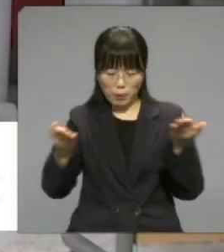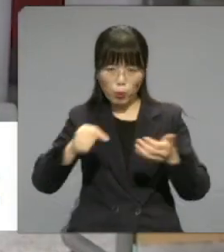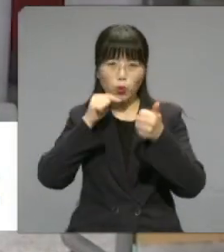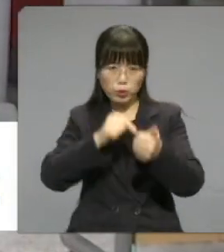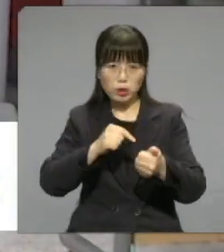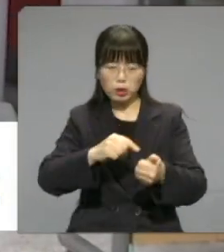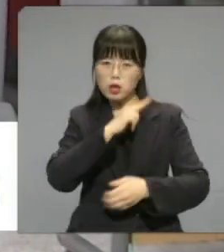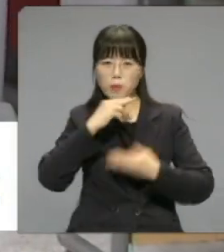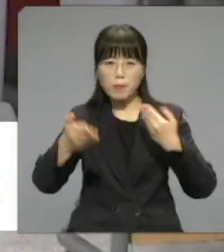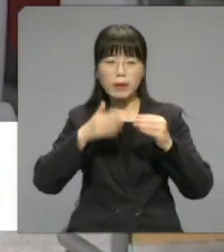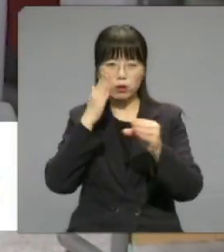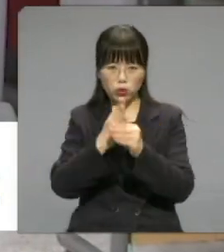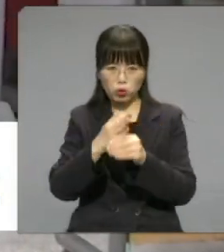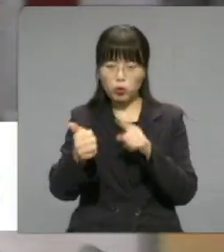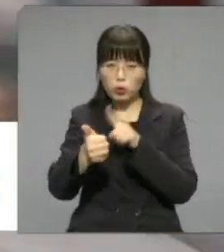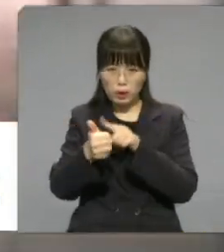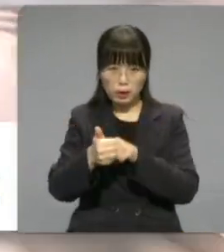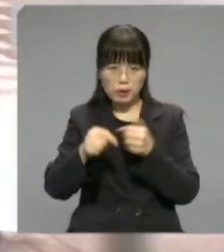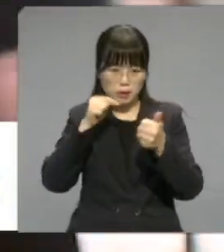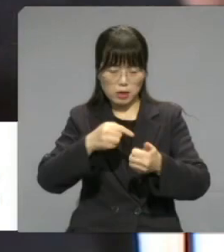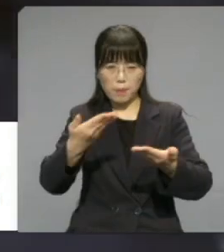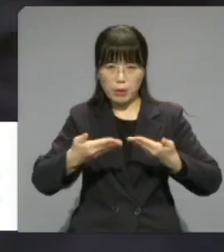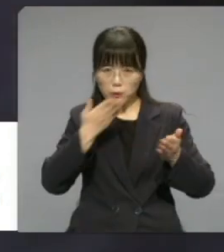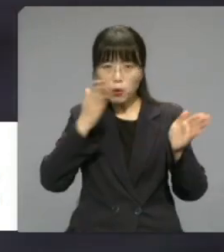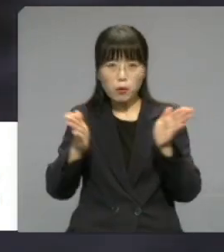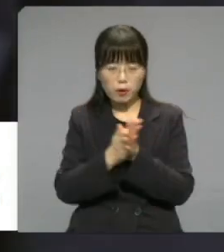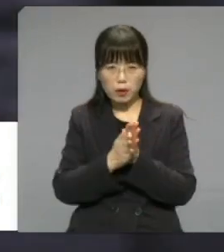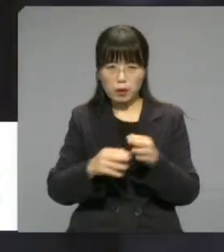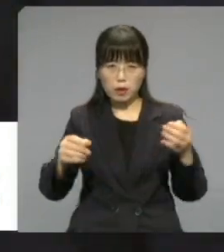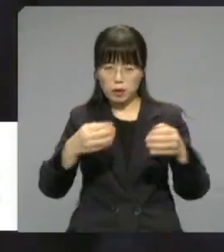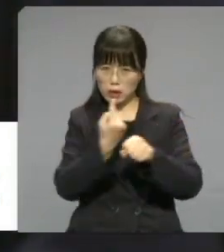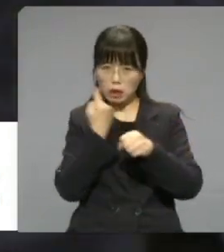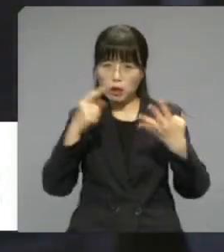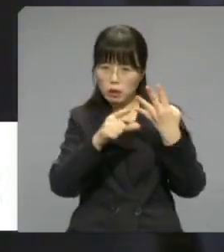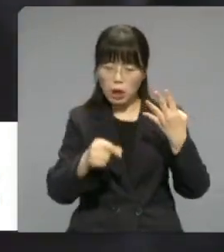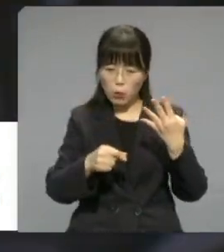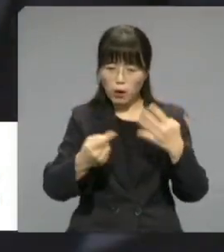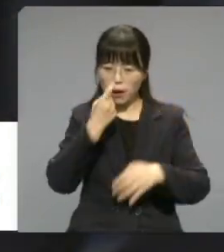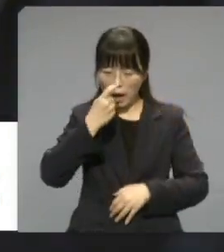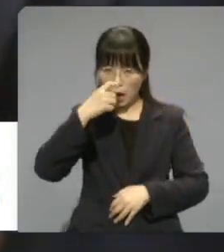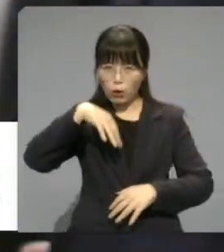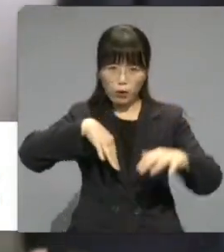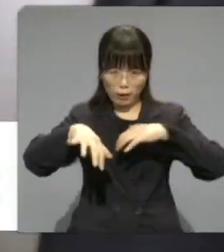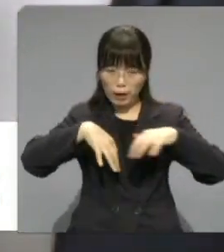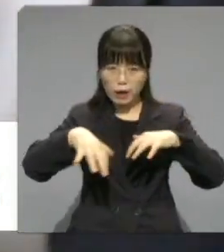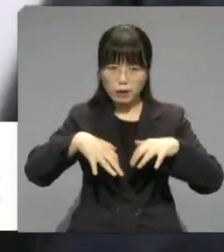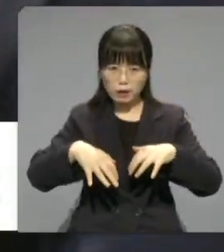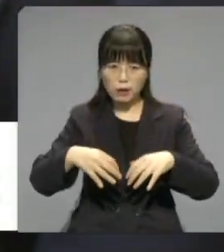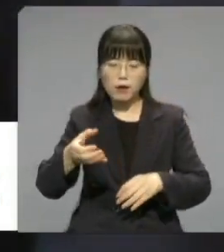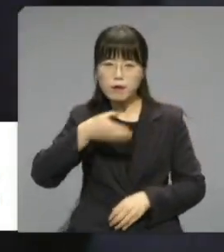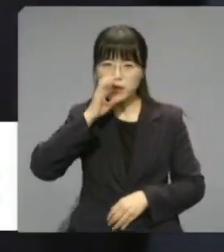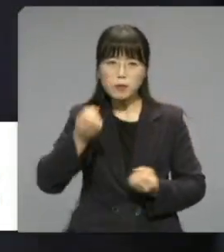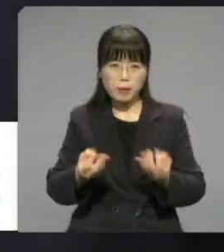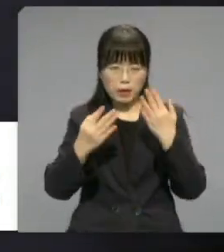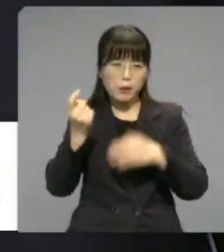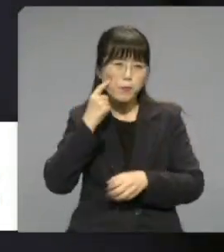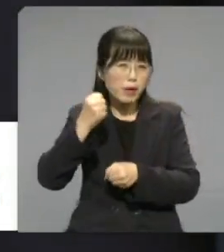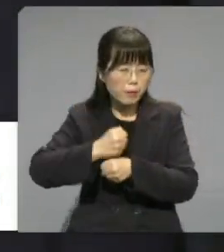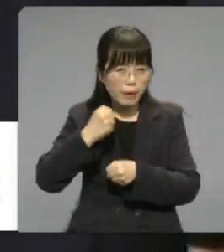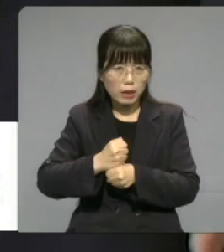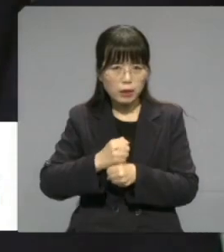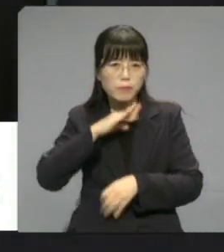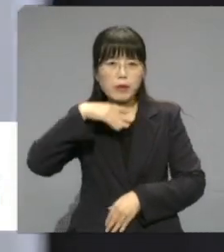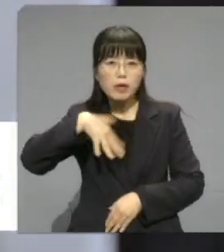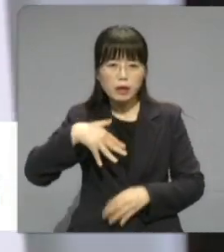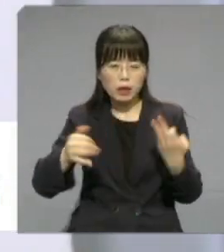혐의를 봤습니다 이시에 지시를 받은 공범들은 지난해 4월 강남구 대동 원가에서 행사를 해